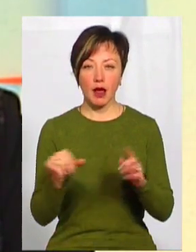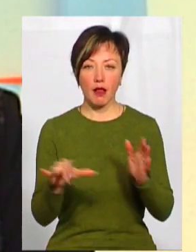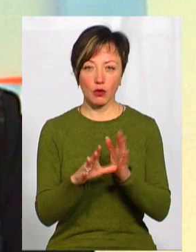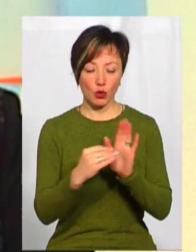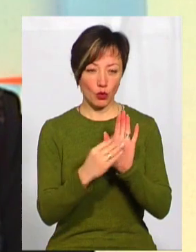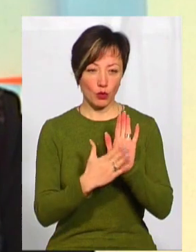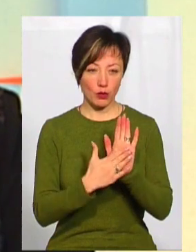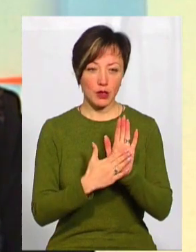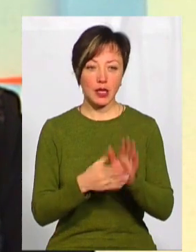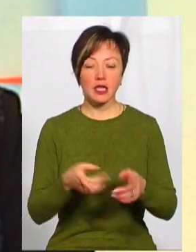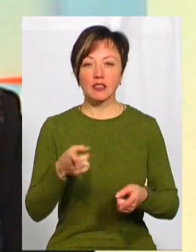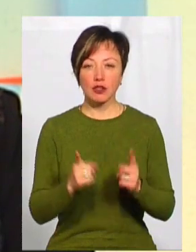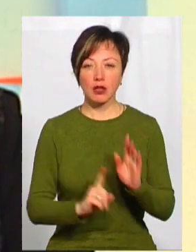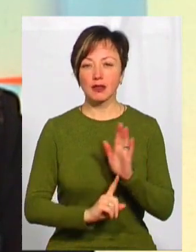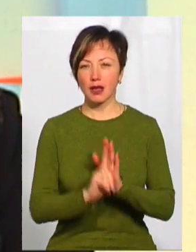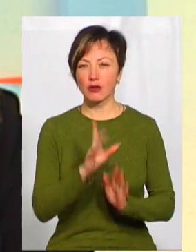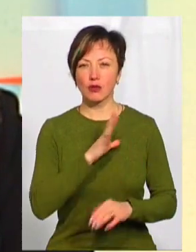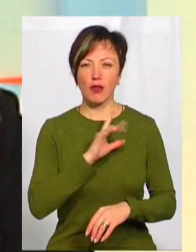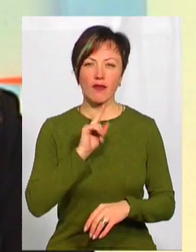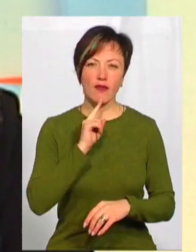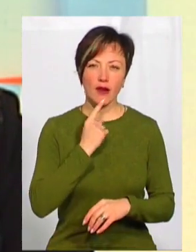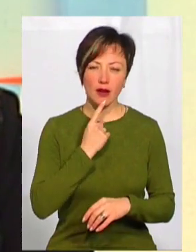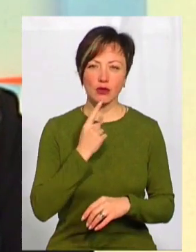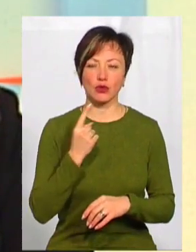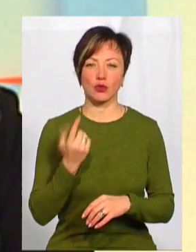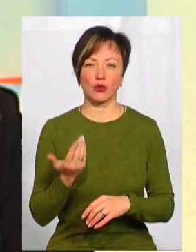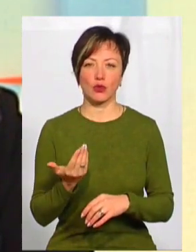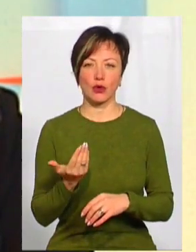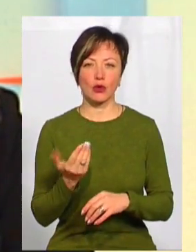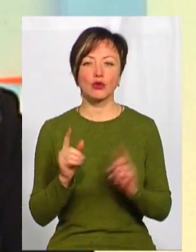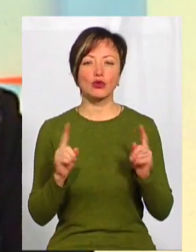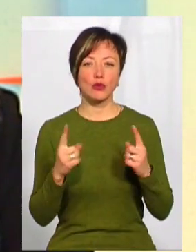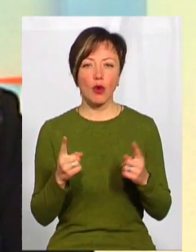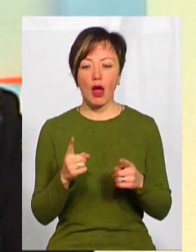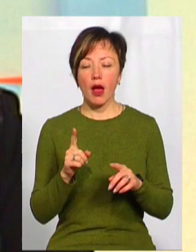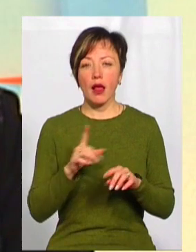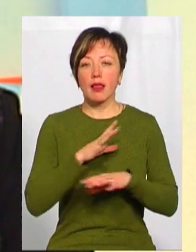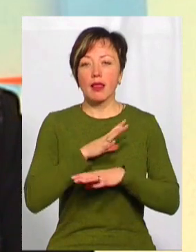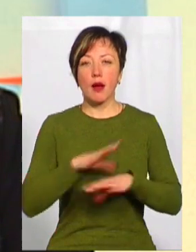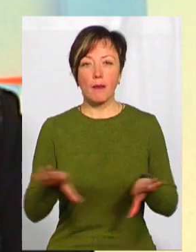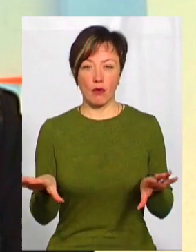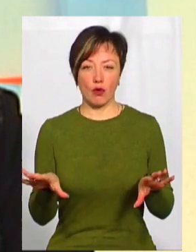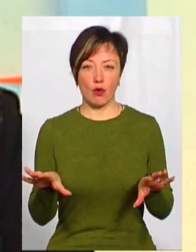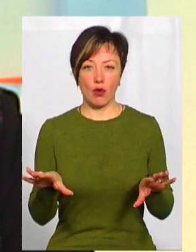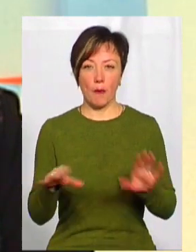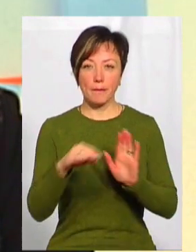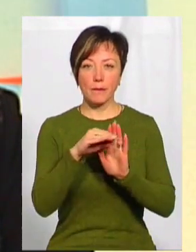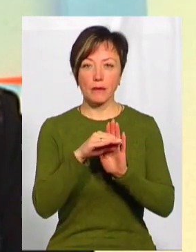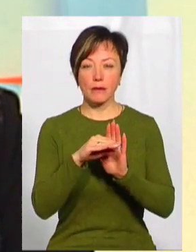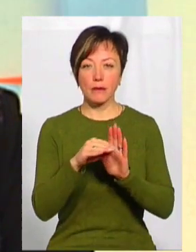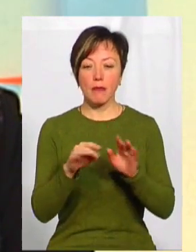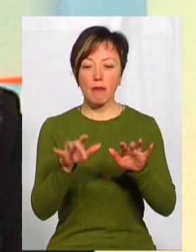облік. Звичайно, зразу було важко, в якому плані, тому що не було